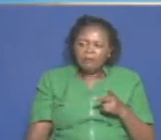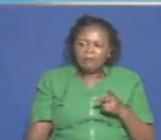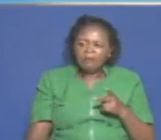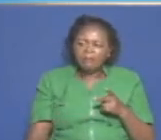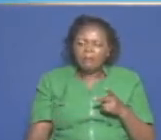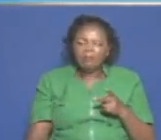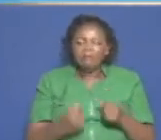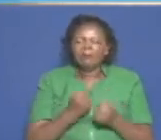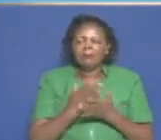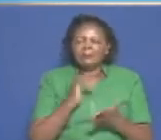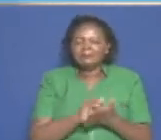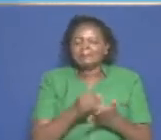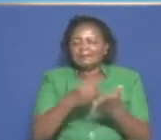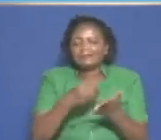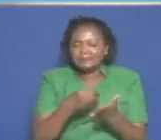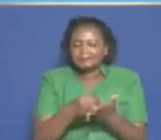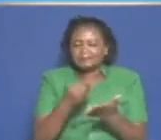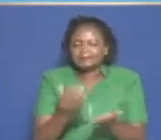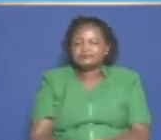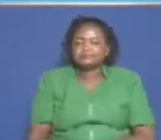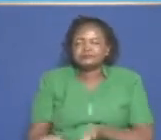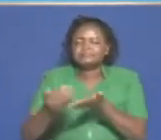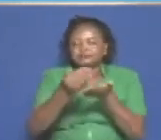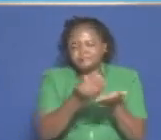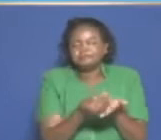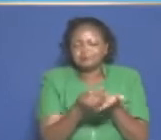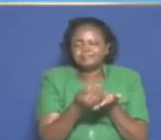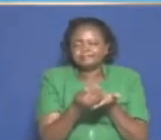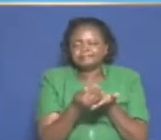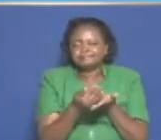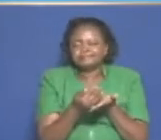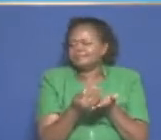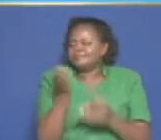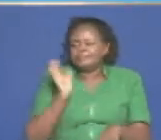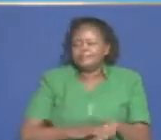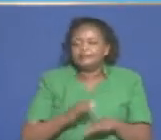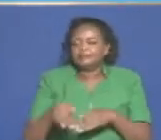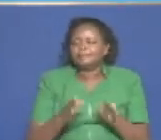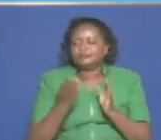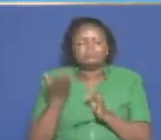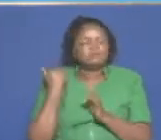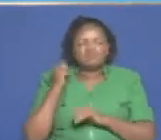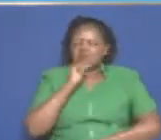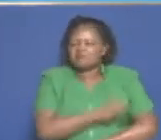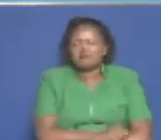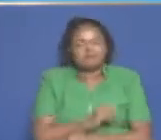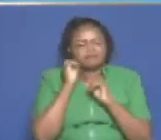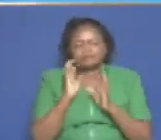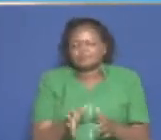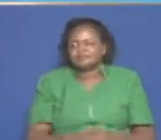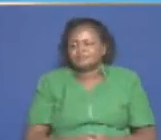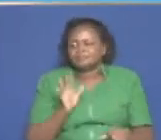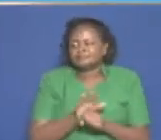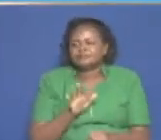kuhakikisha kwamba zile revenues ama zile ushuru zimetekelezwa kwa njia mwafaka. Unapata kwamba hawakusoma wengi wao. Wengi wao wamekuwa